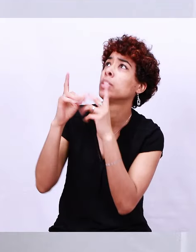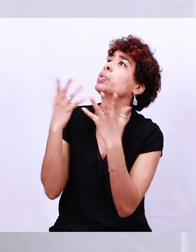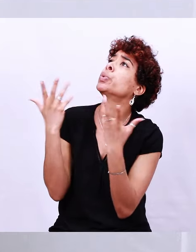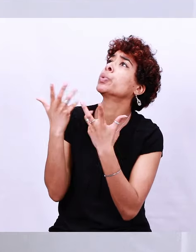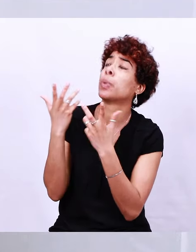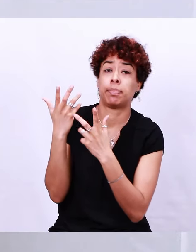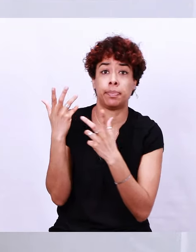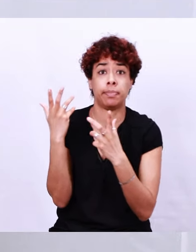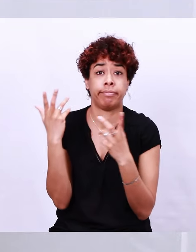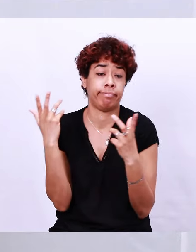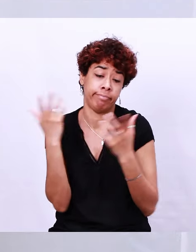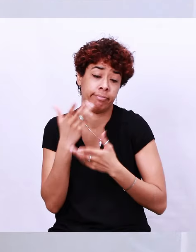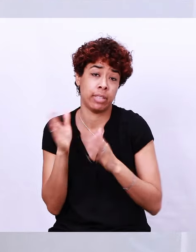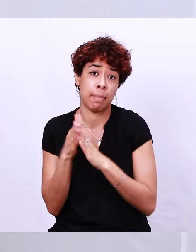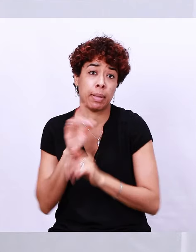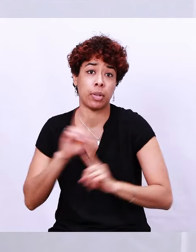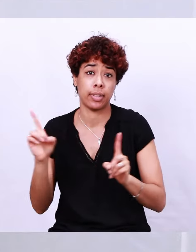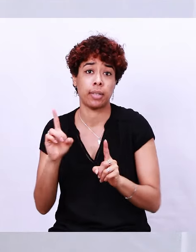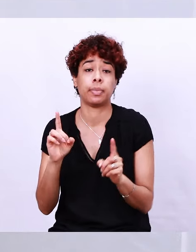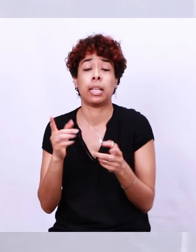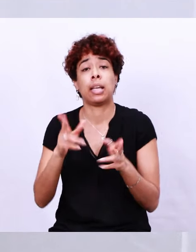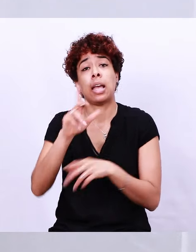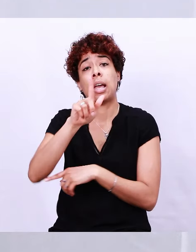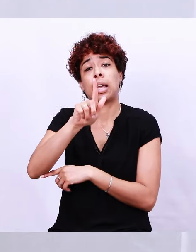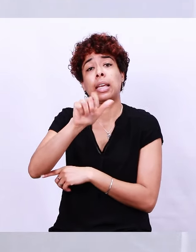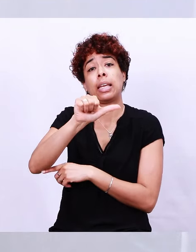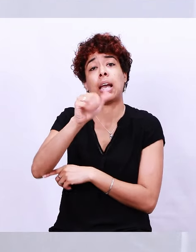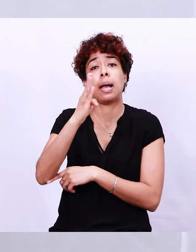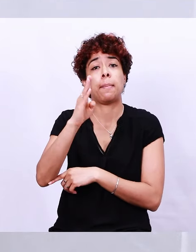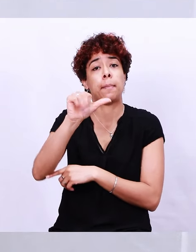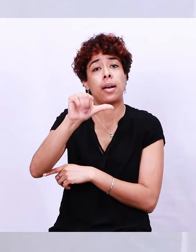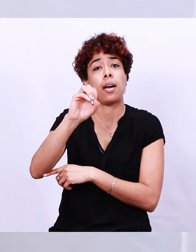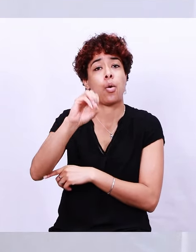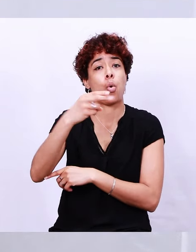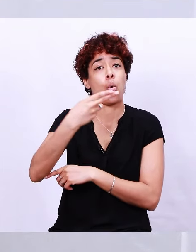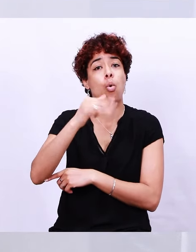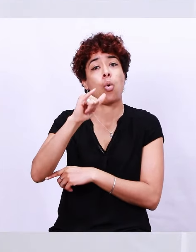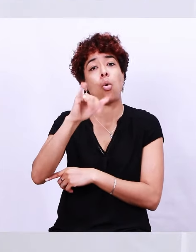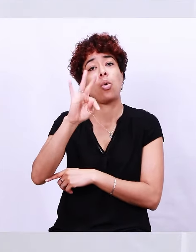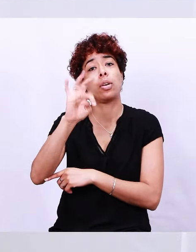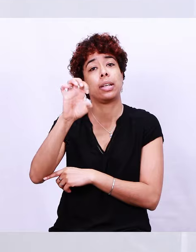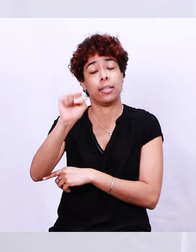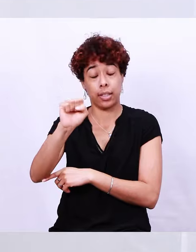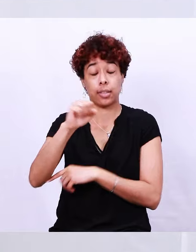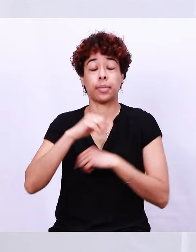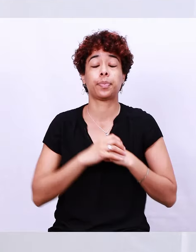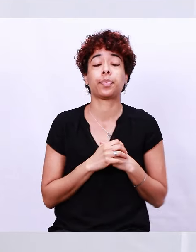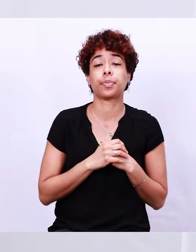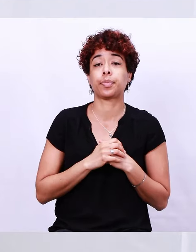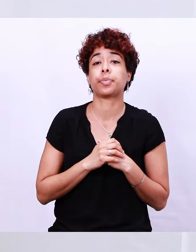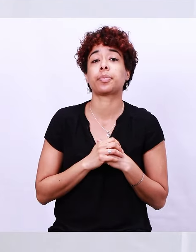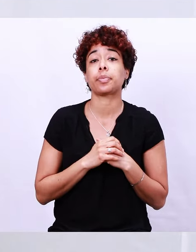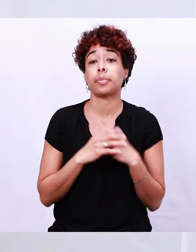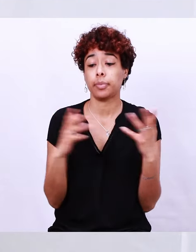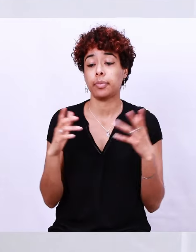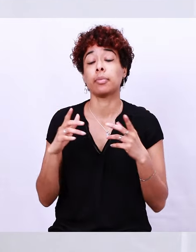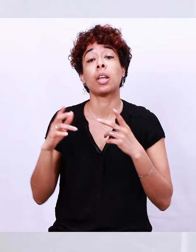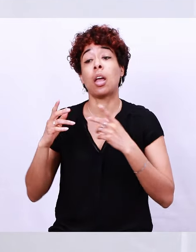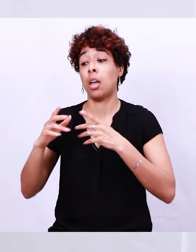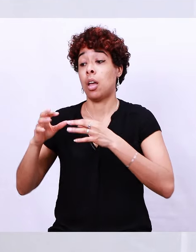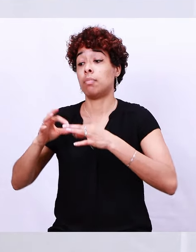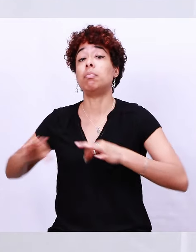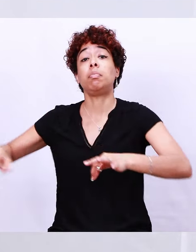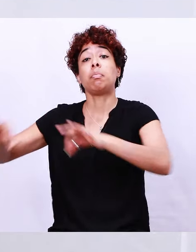l'histoire des Gabaonites Josué chapitre 9 verset 3 à 6 la Bible nous dit les habitants de Gabaon de leur